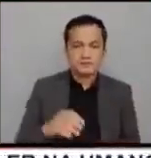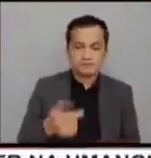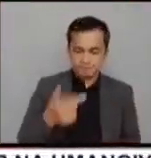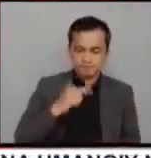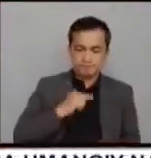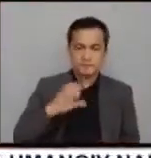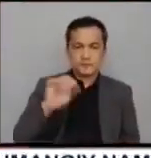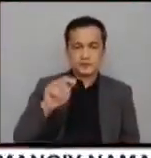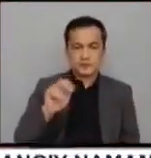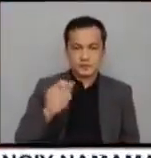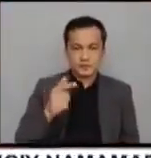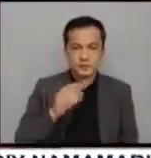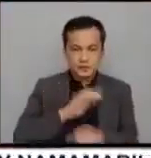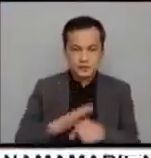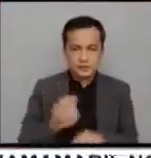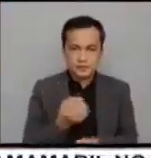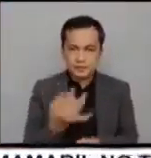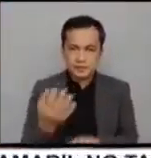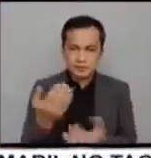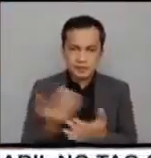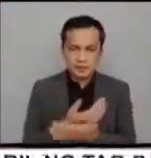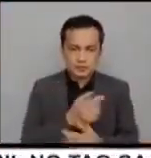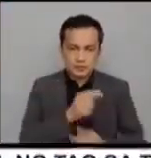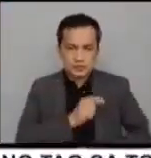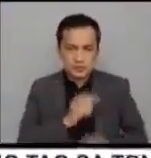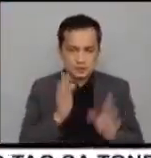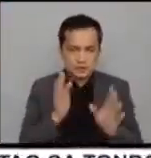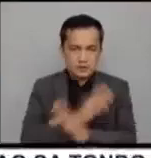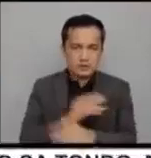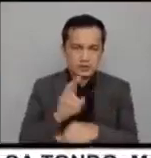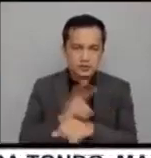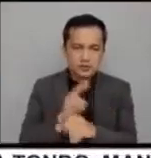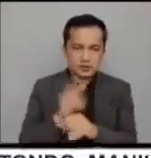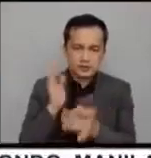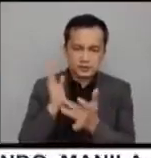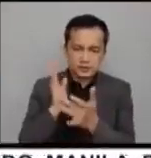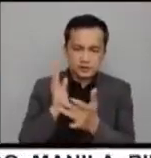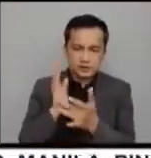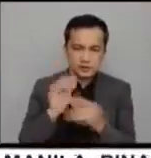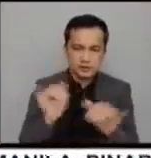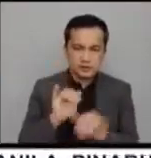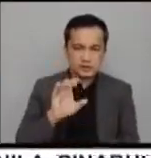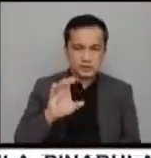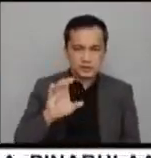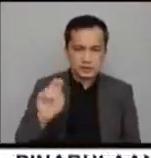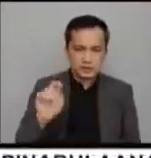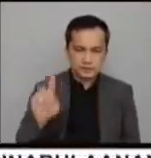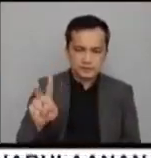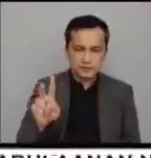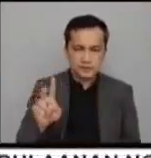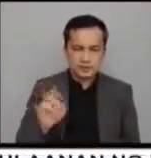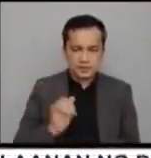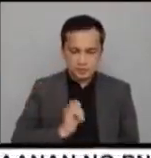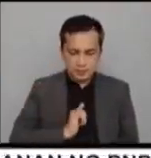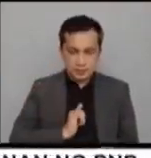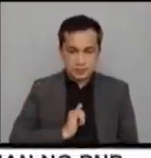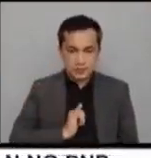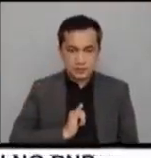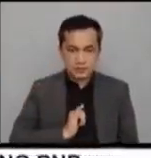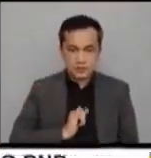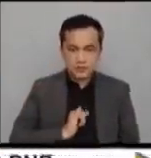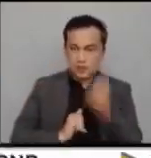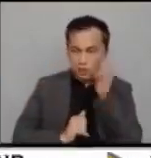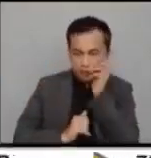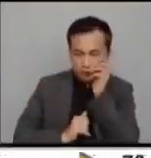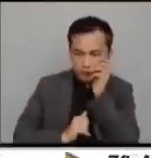ng mga bagong gwardiya na ipapalit nila dahil gagamit sila ng teknolohiya gaya ng CCTV, body cameras, communication devices at iba pang